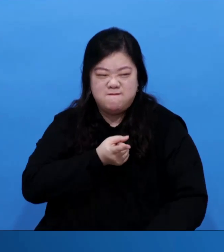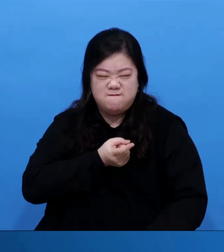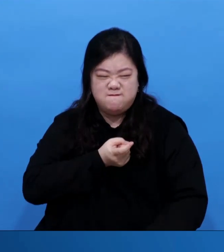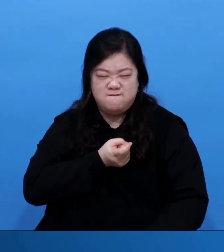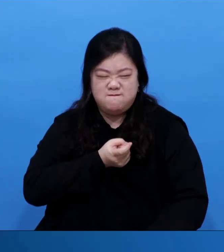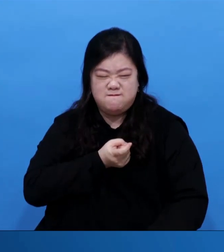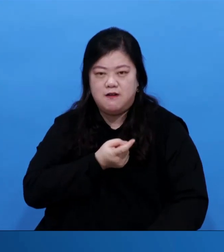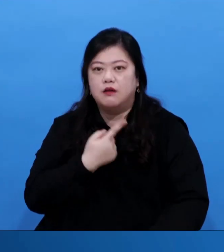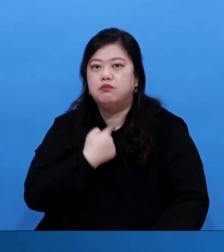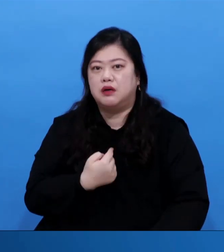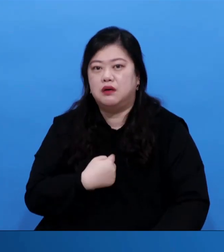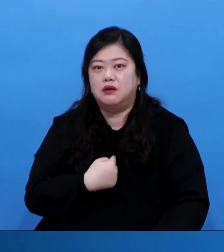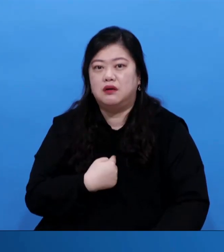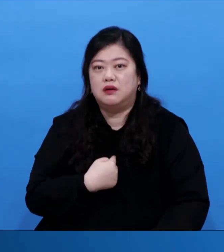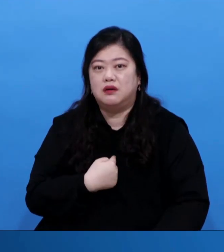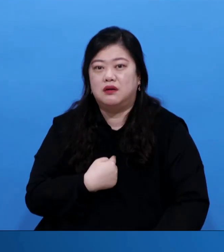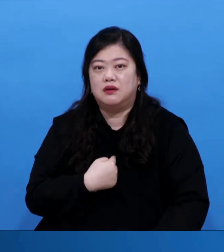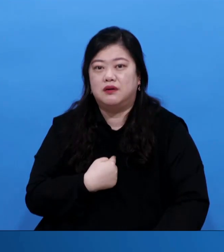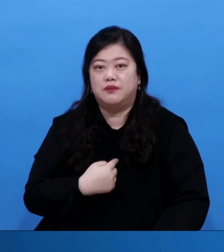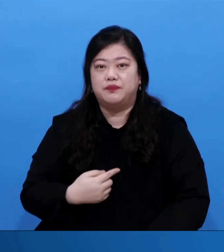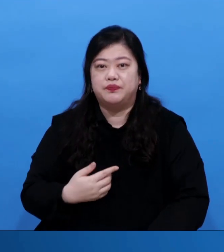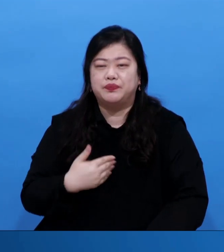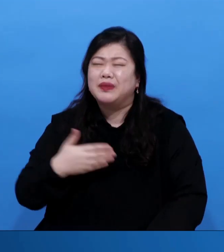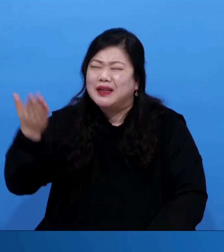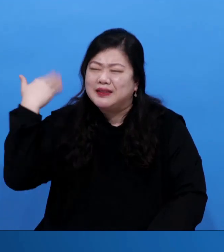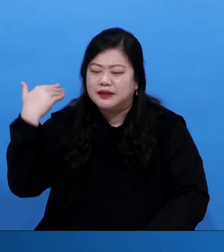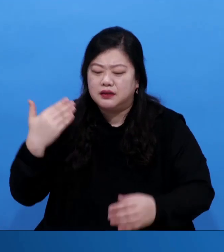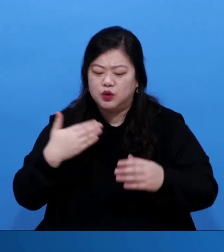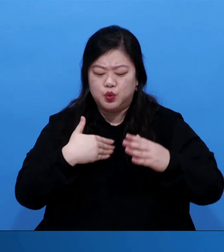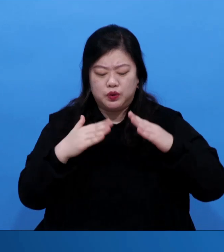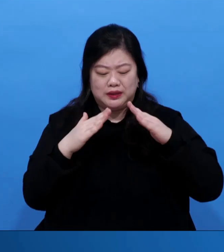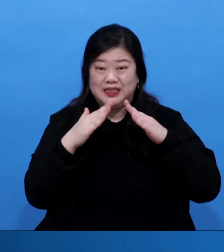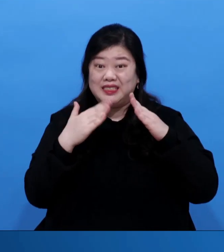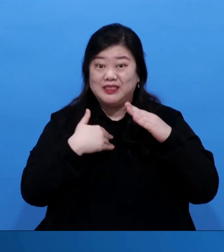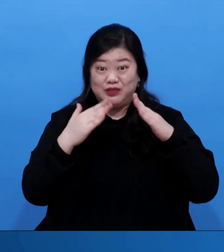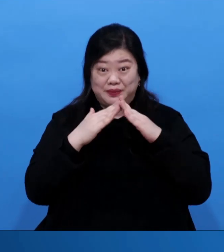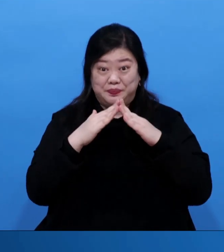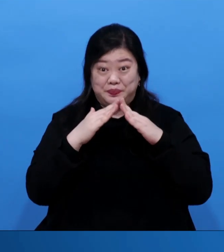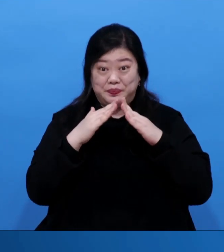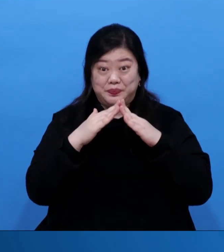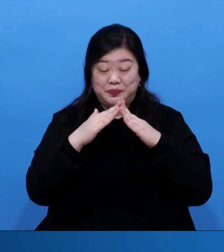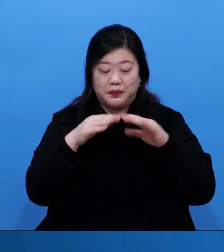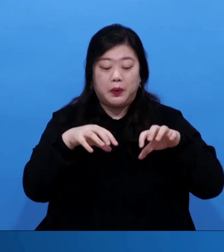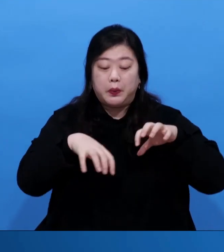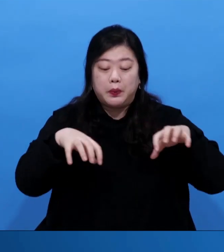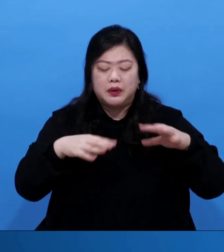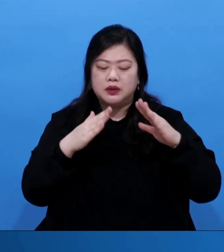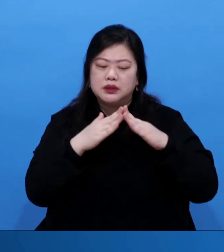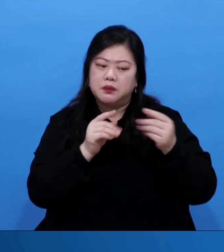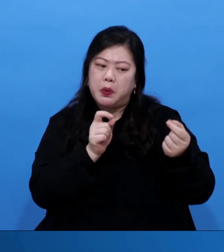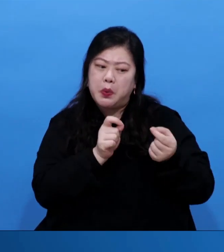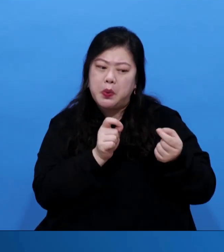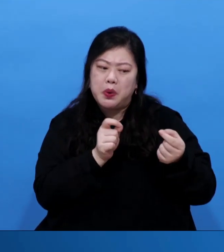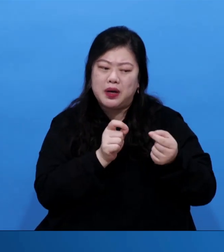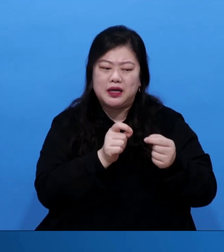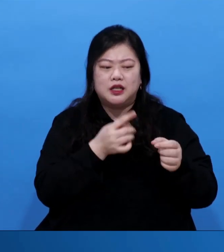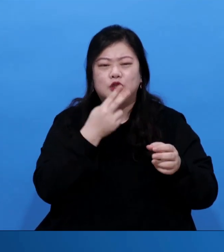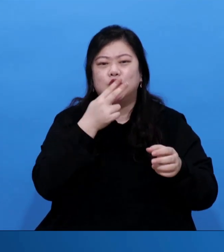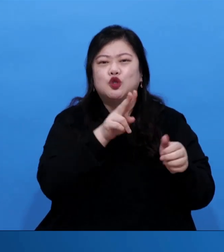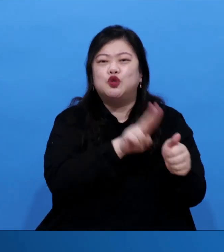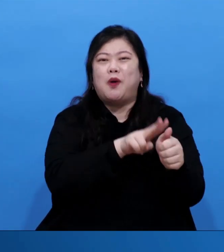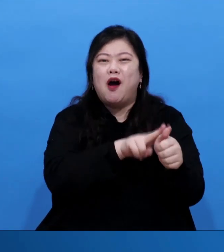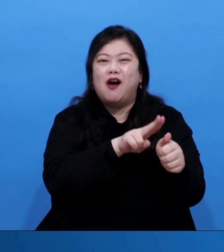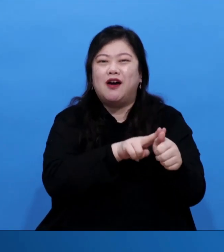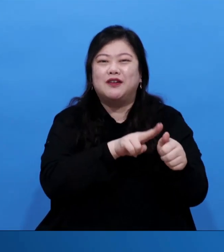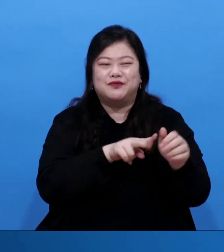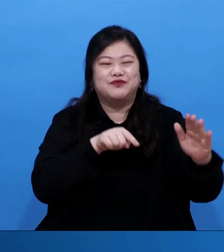때 우리 마을에서 가면요, 그 가게에서 먹는 거 그냥 다 줍니다. A long time ago,